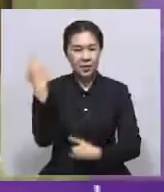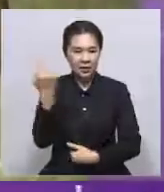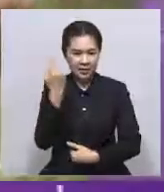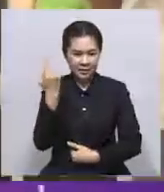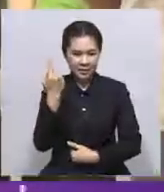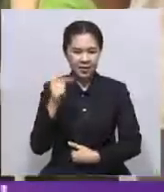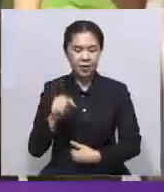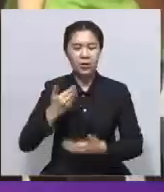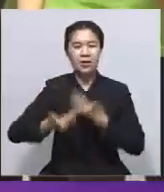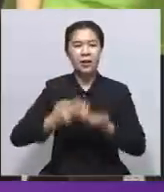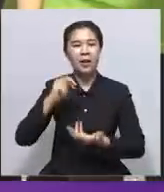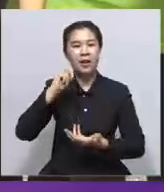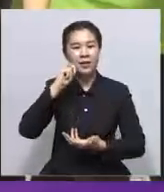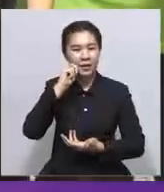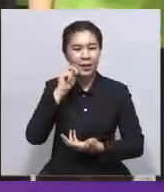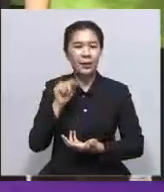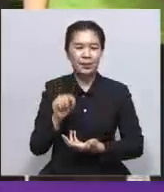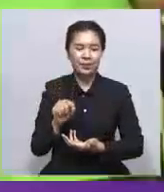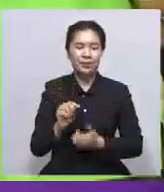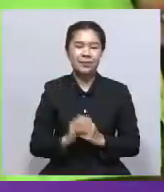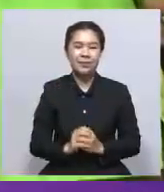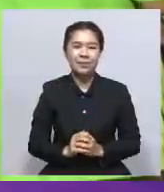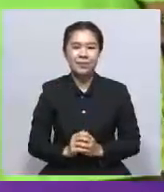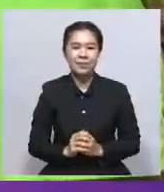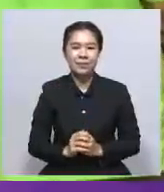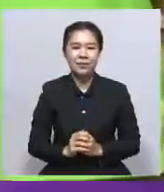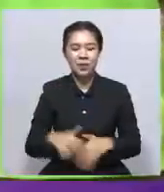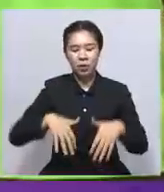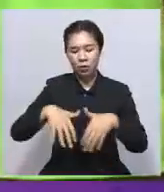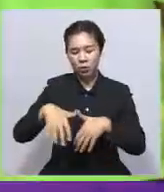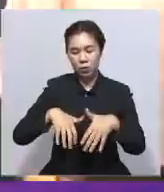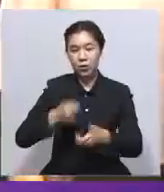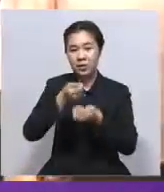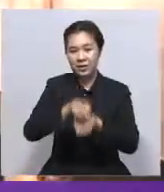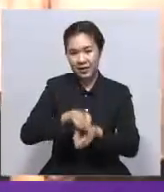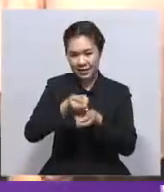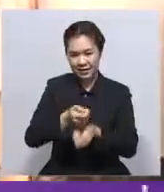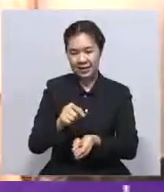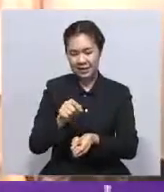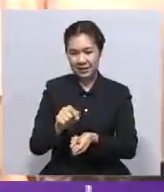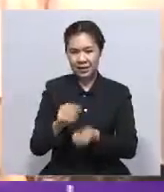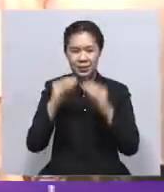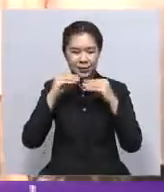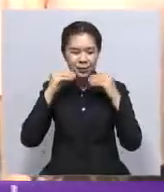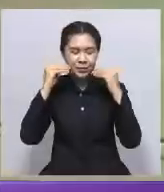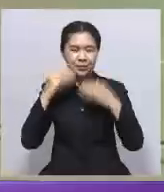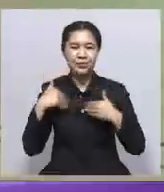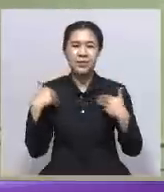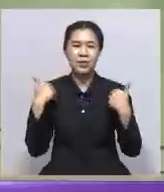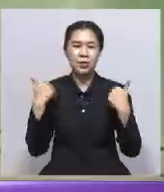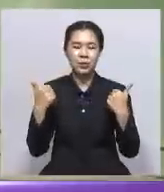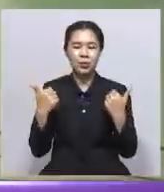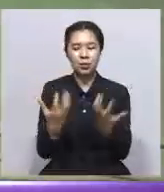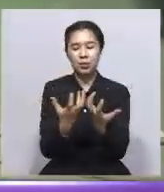ทยยิ้มได้ตลาดน้ำคลองมหาสวัสดิ์บ้านสาราดินและชุมชนทางการเกษตรแห่งนี้คุณผู้ชมจะได้ยิ้มอย่างมีความสุขกับ